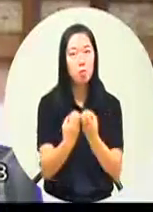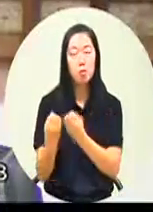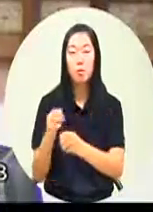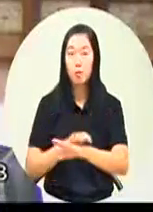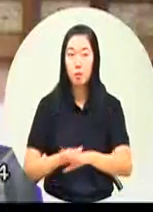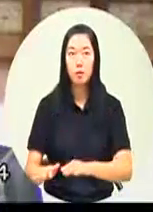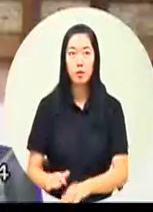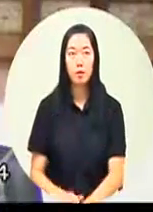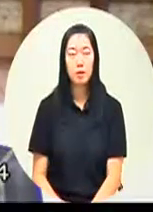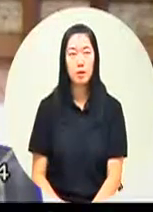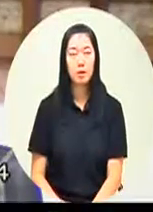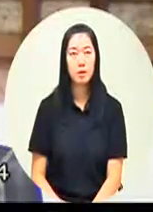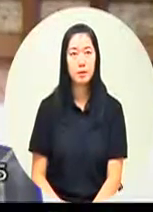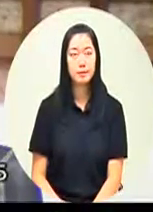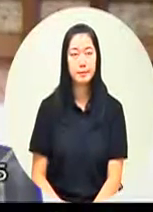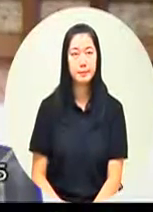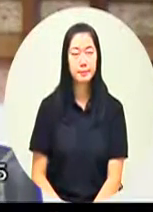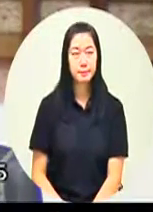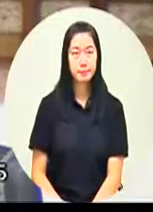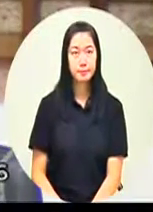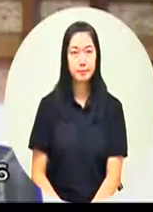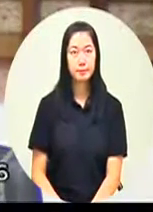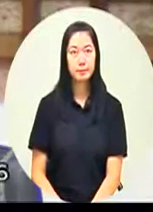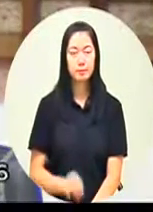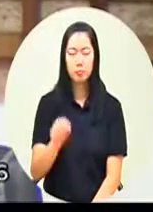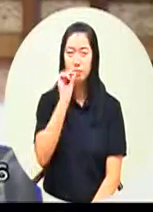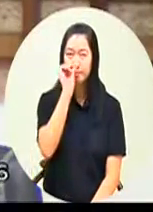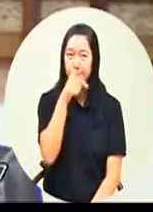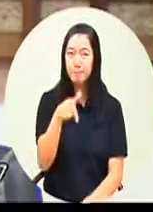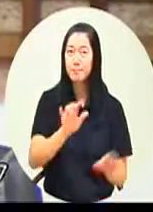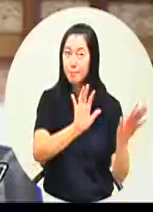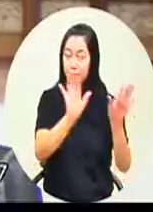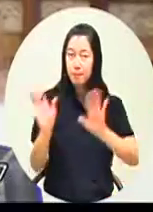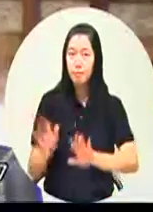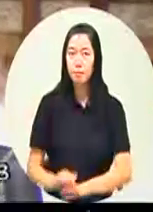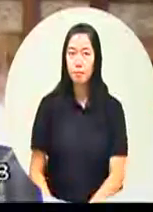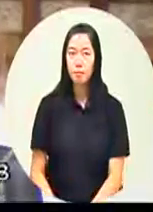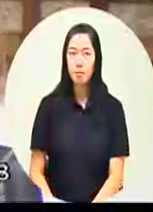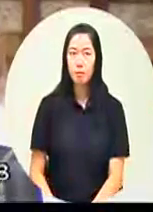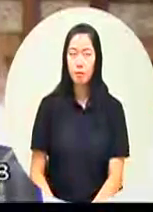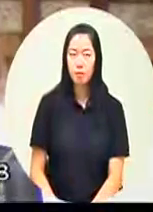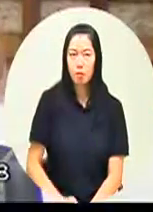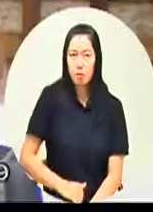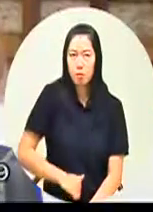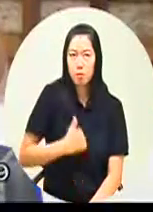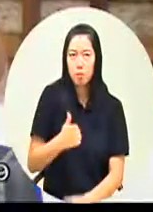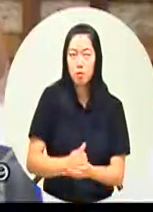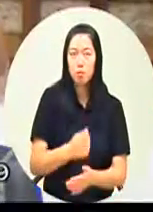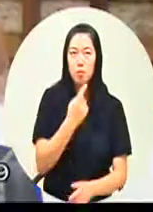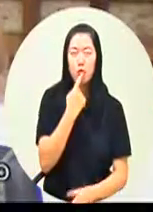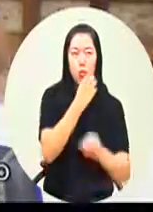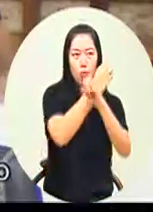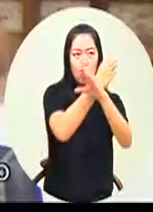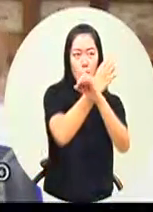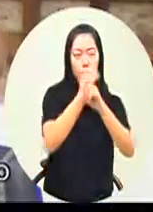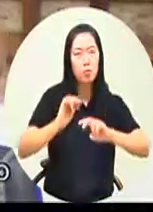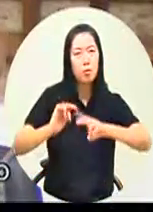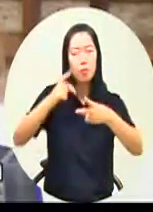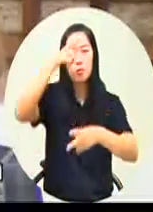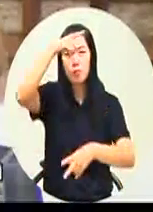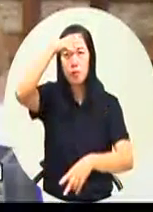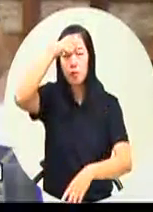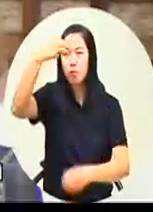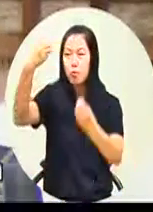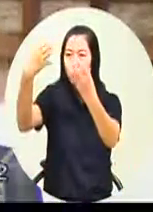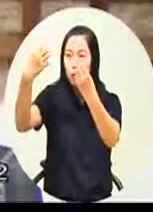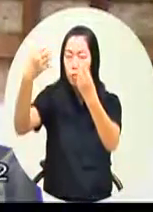像这种这么特殊的一个状况，有必要那么早把它调为闪黄灯吗？一般来讲